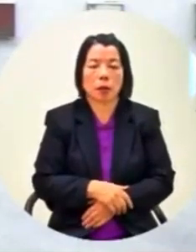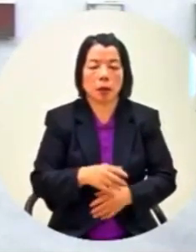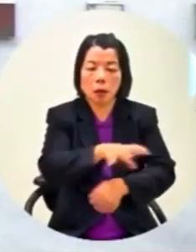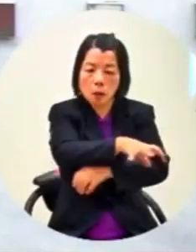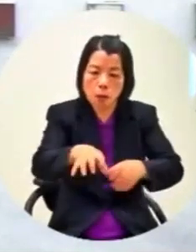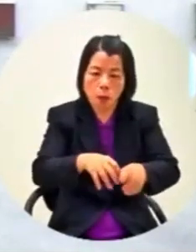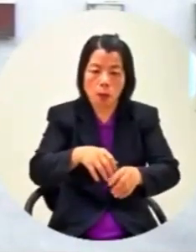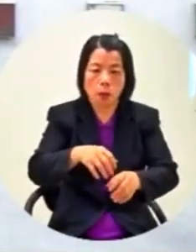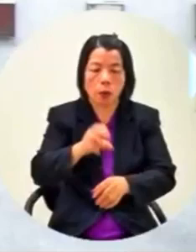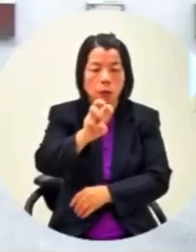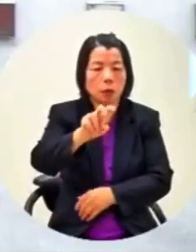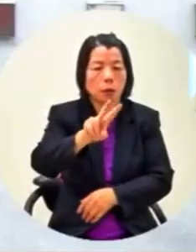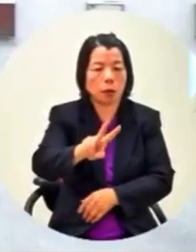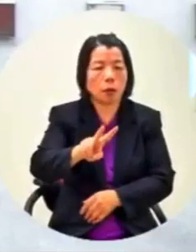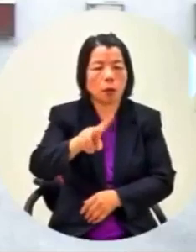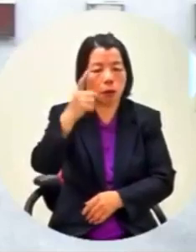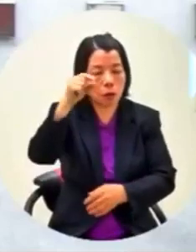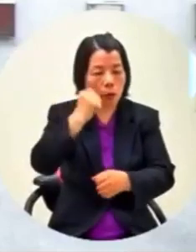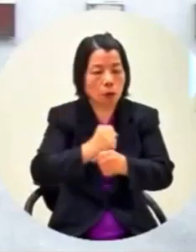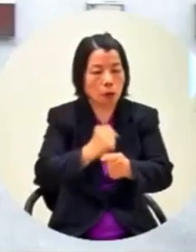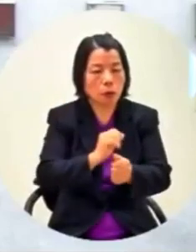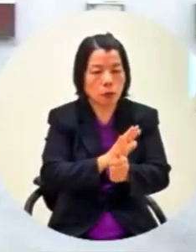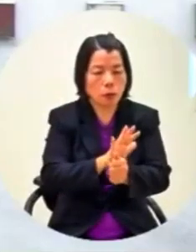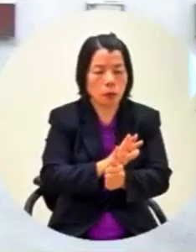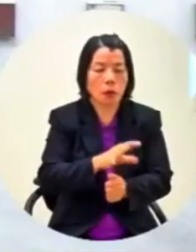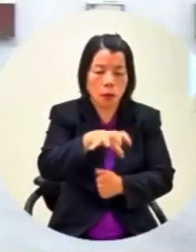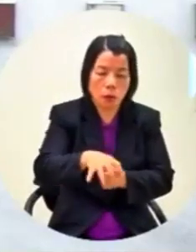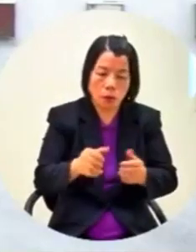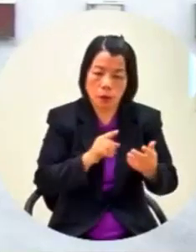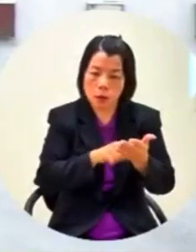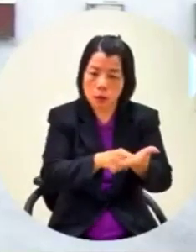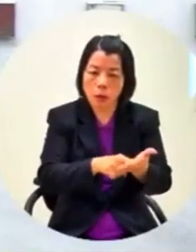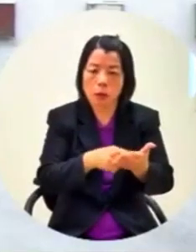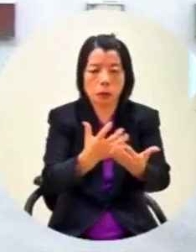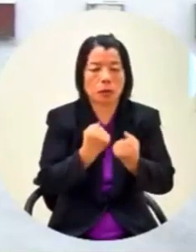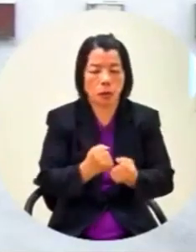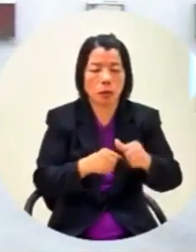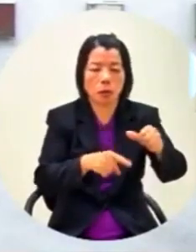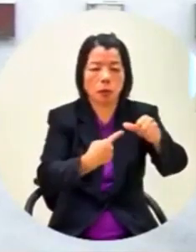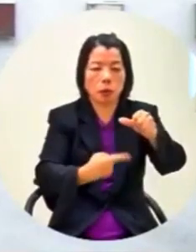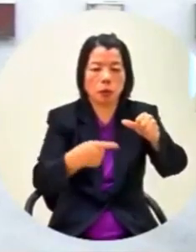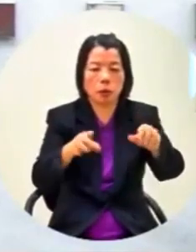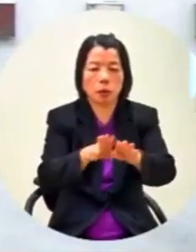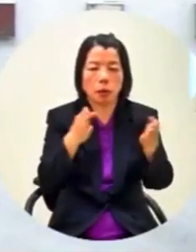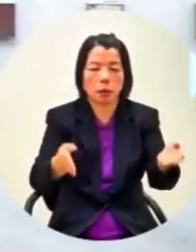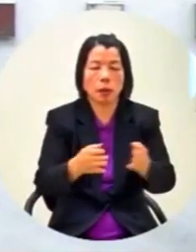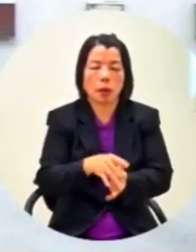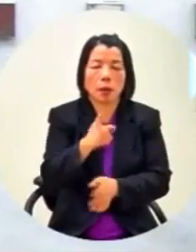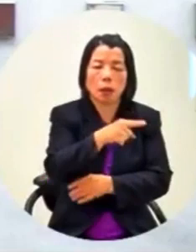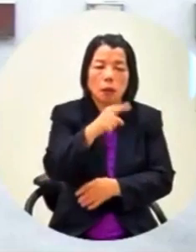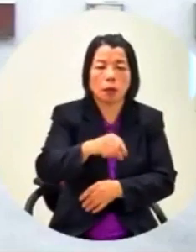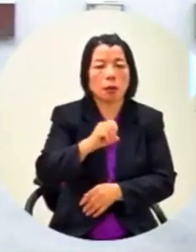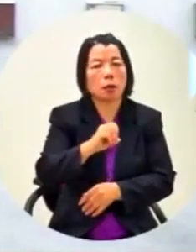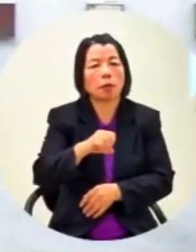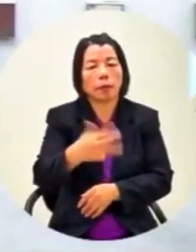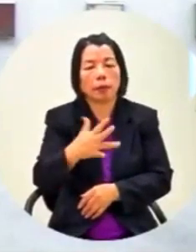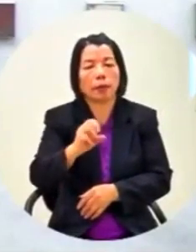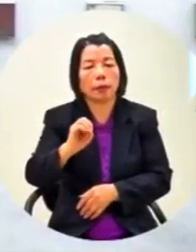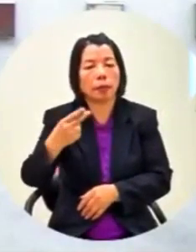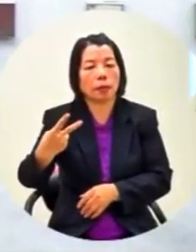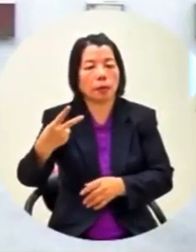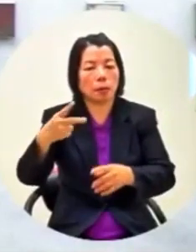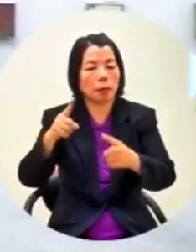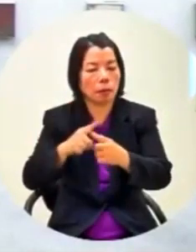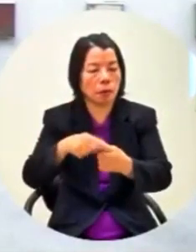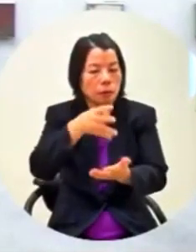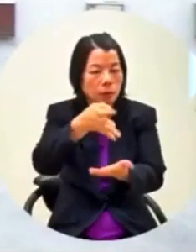站受理申请，到5月1号为止，已经有1802人登记。另外，针